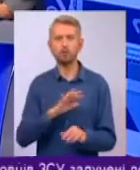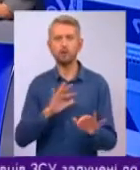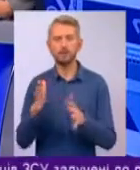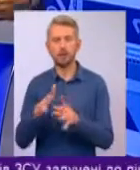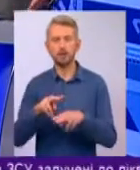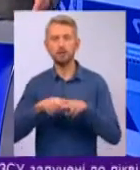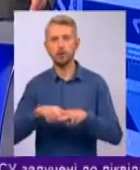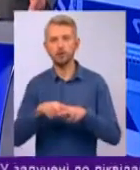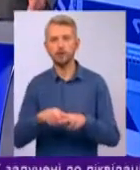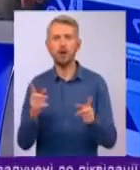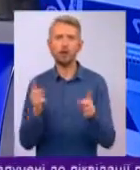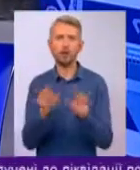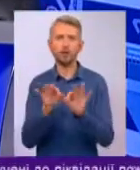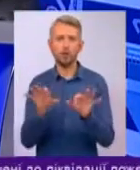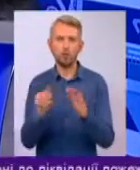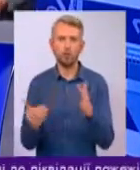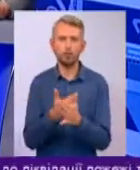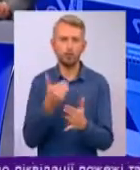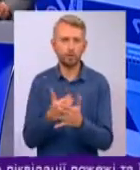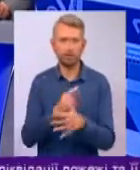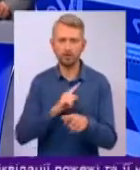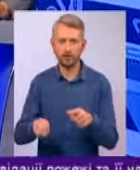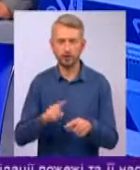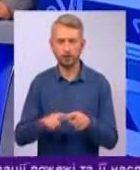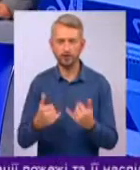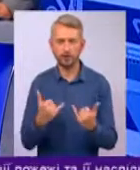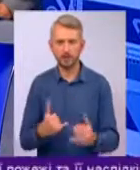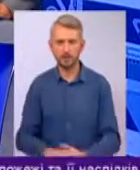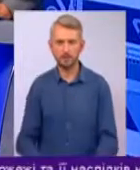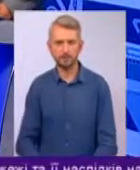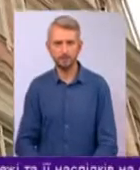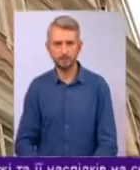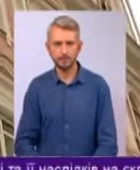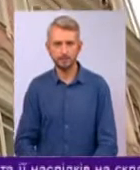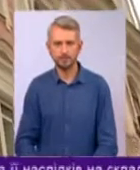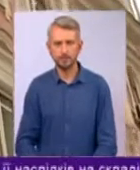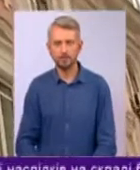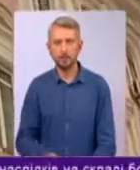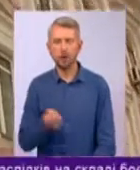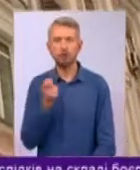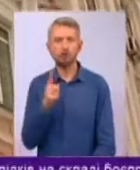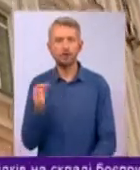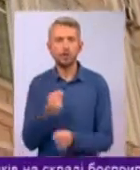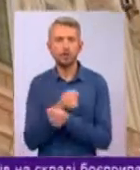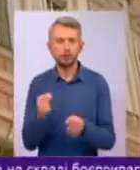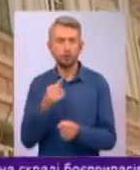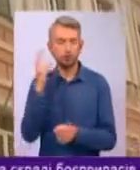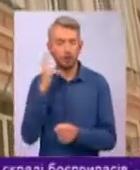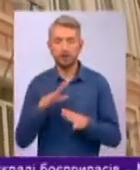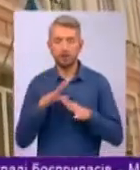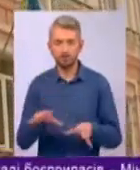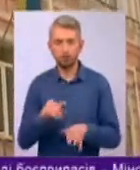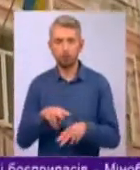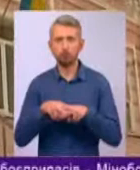у столиці. Короткий огляд, оперативно, швидко. Просто зараз. Жодних вибухів у Києві не було.